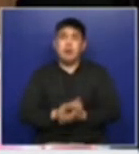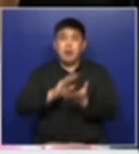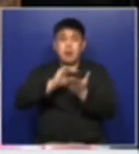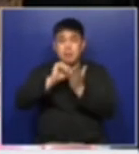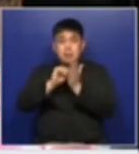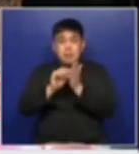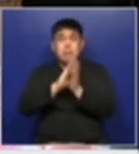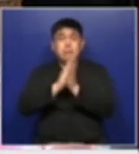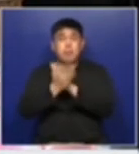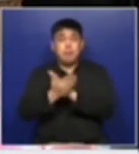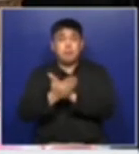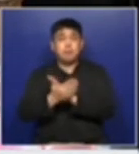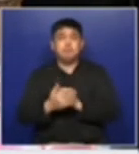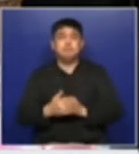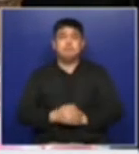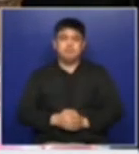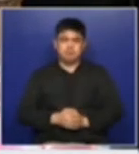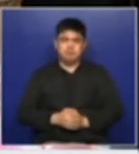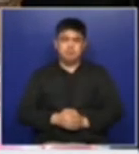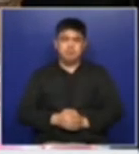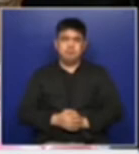างที่ดีขึ้นคือปฏิรูปครับ